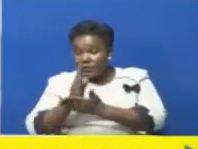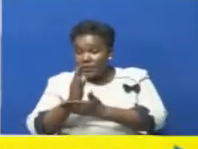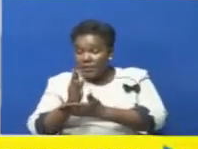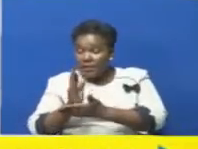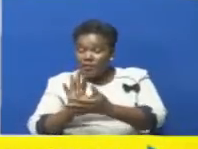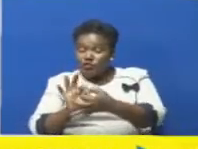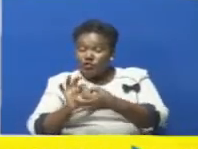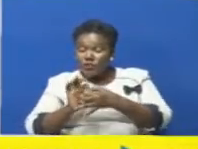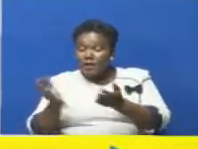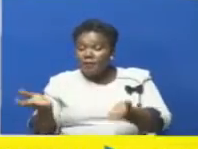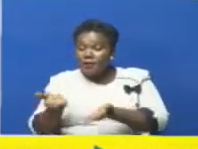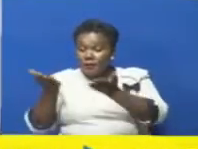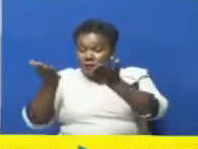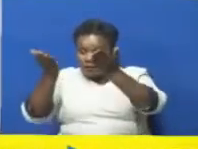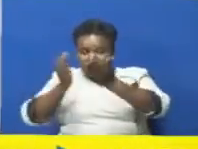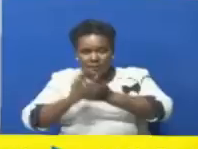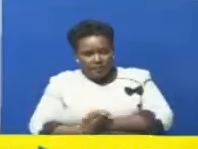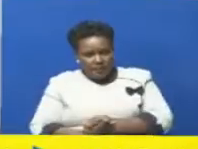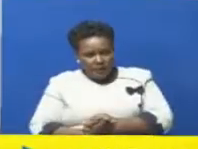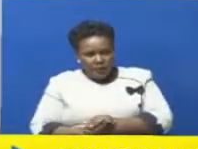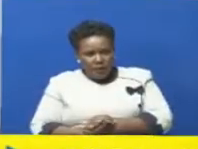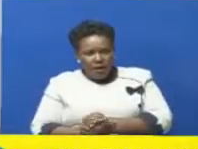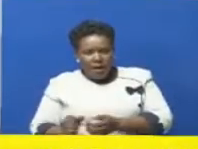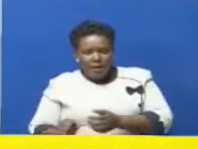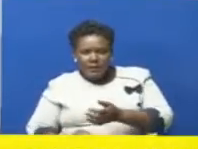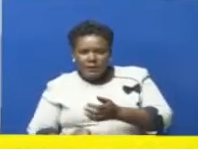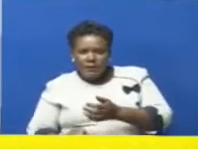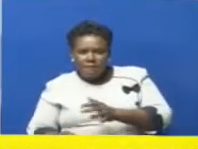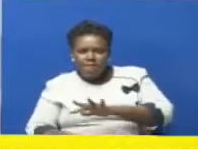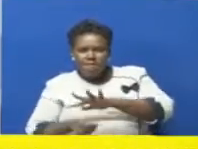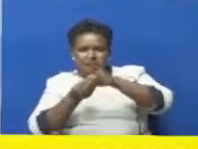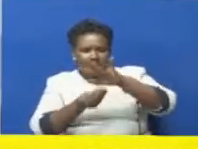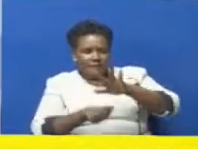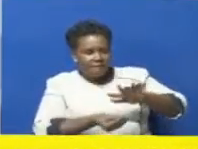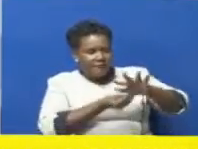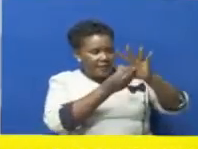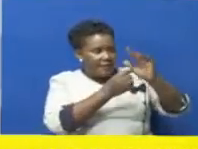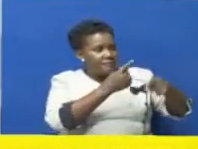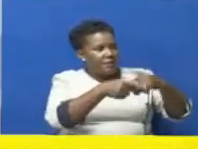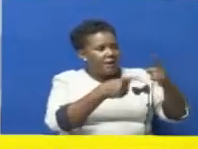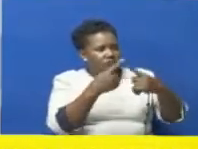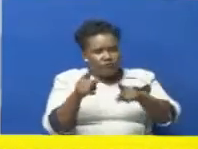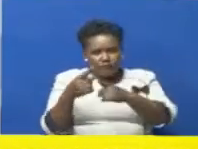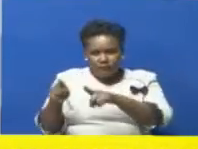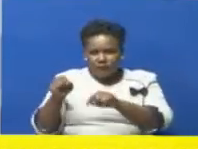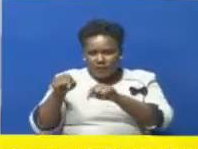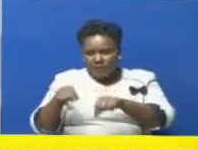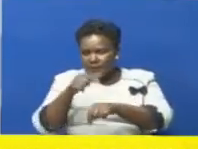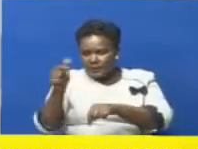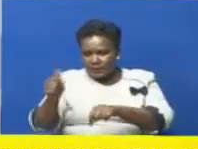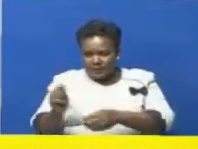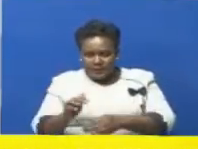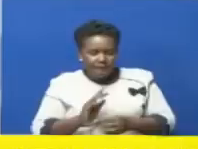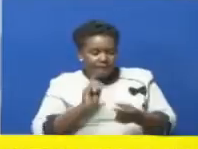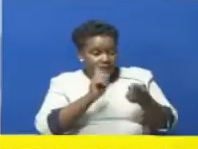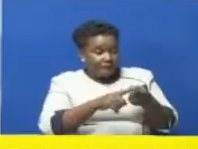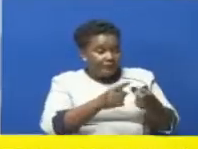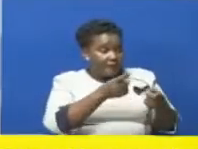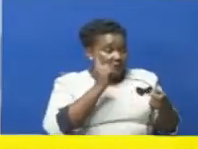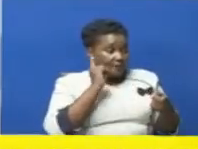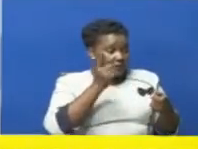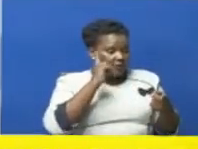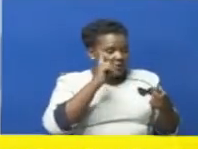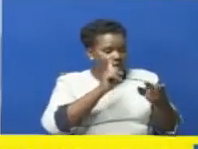maendeleo wamekuwa wakifadhili miradi mbalimbali katika nishati,